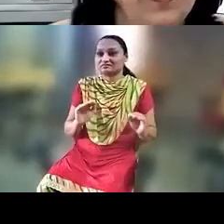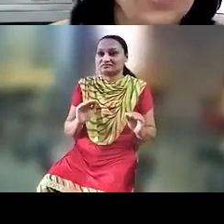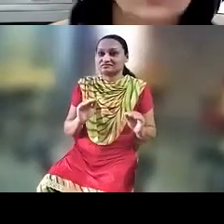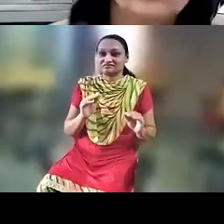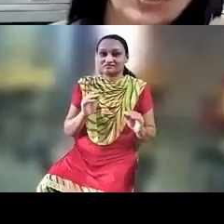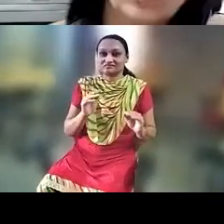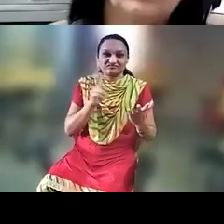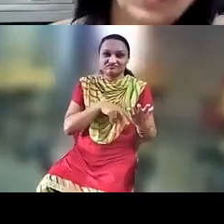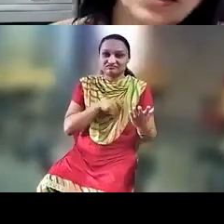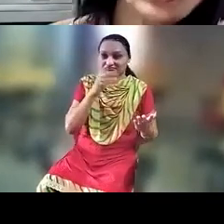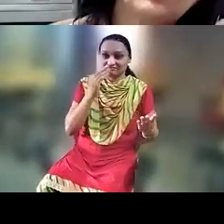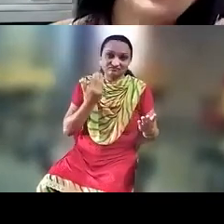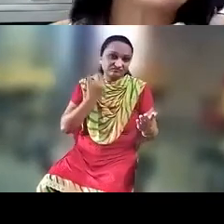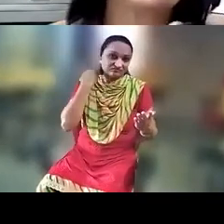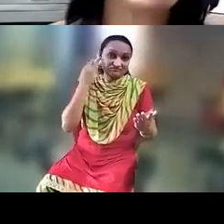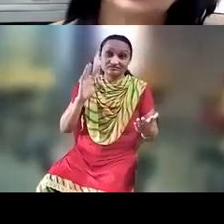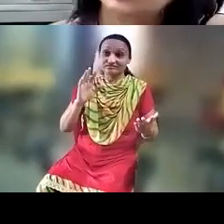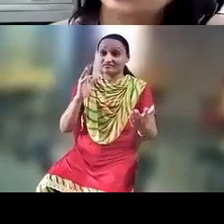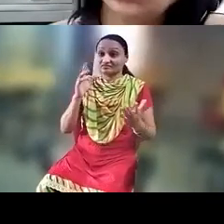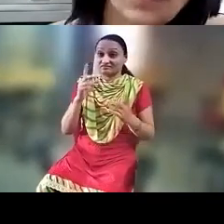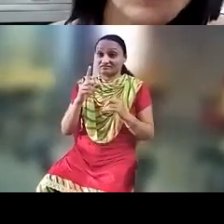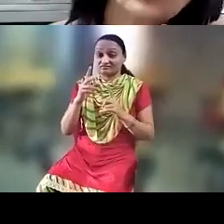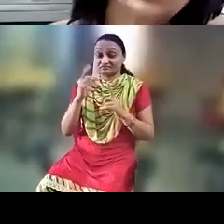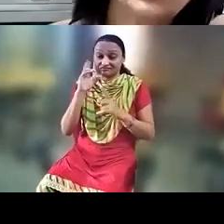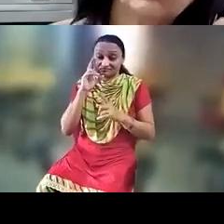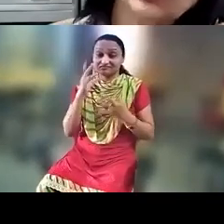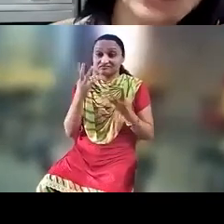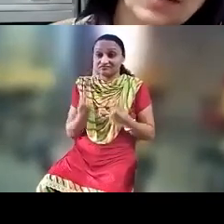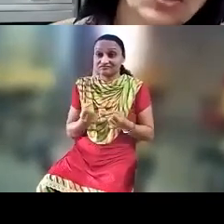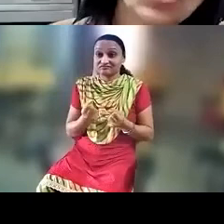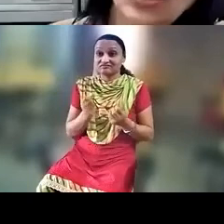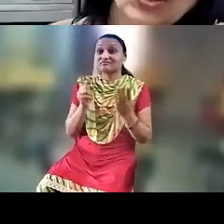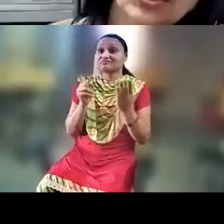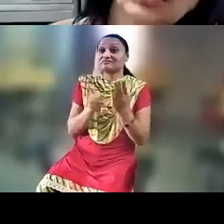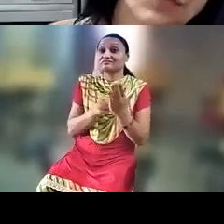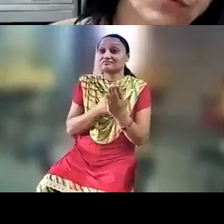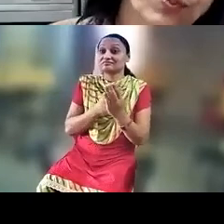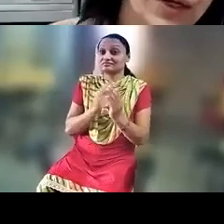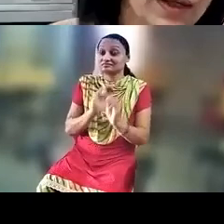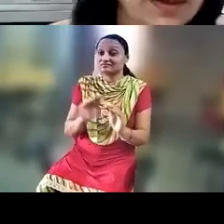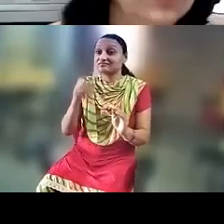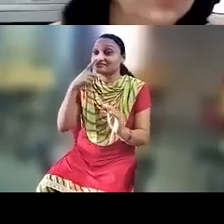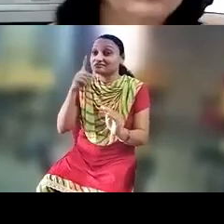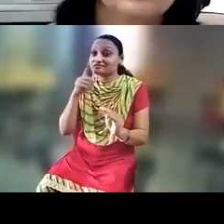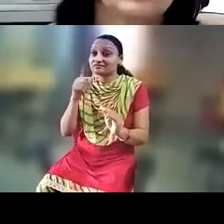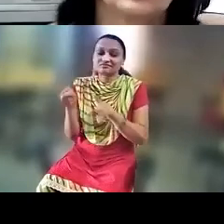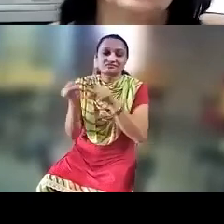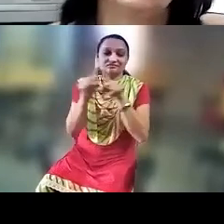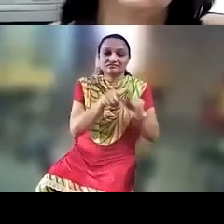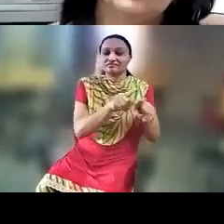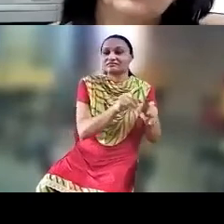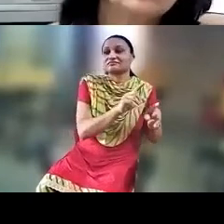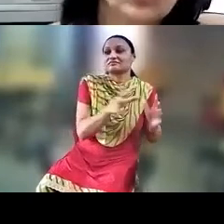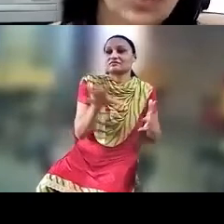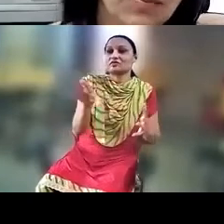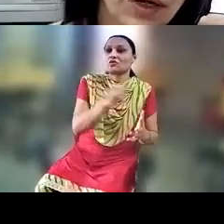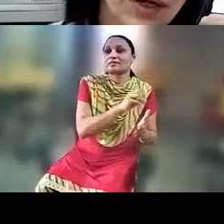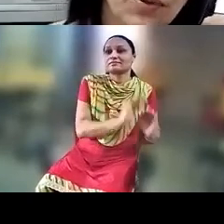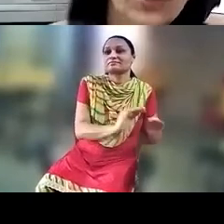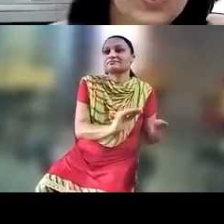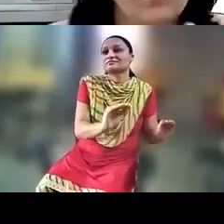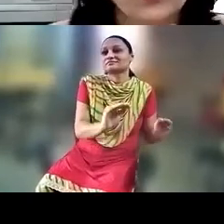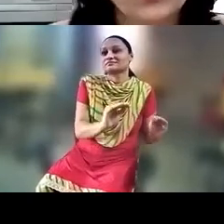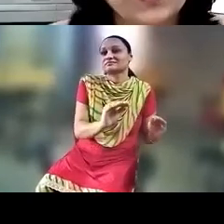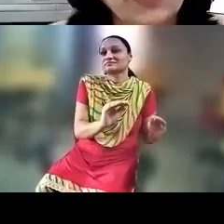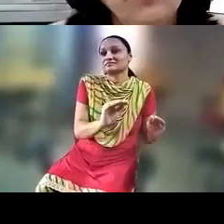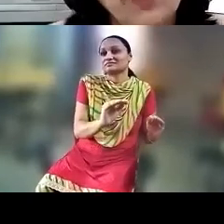हैं। जिनके भी पेरेंट्स के पास स्मार्टफोन्स हैं, वो सारे बच्चे आजकल स्मार्टफोन पे रहते हैं, पर हमें उसको कम करना